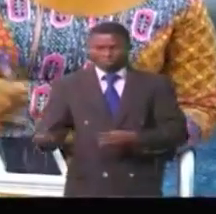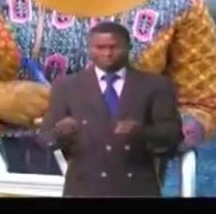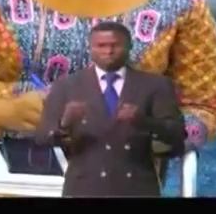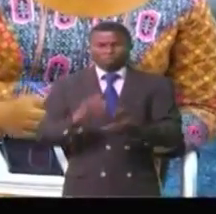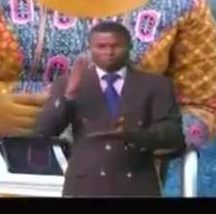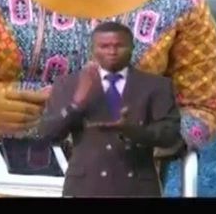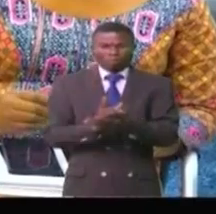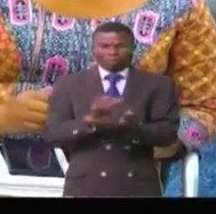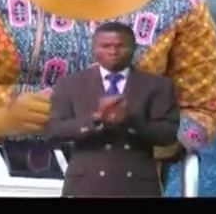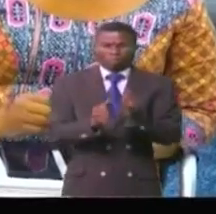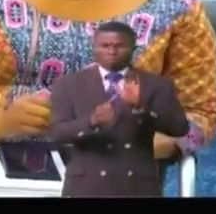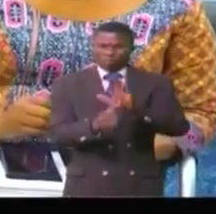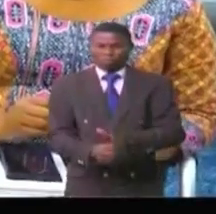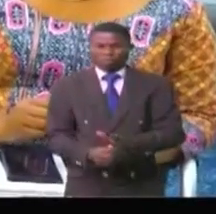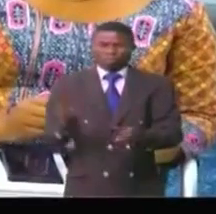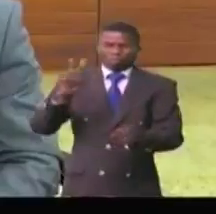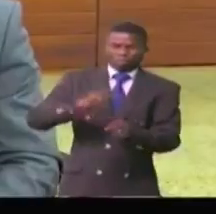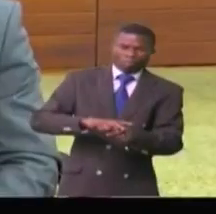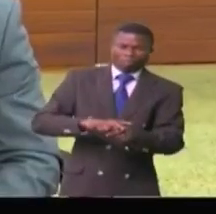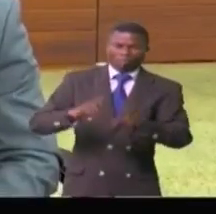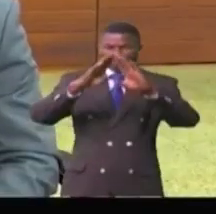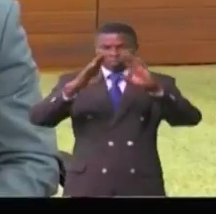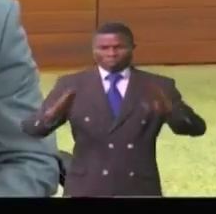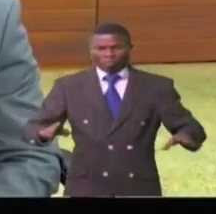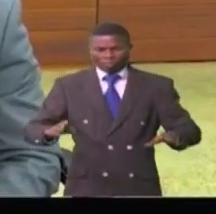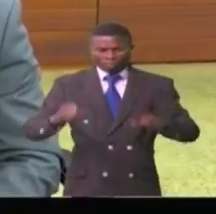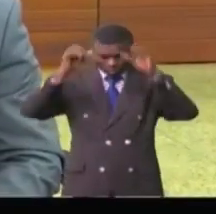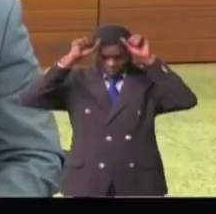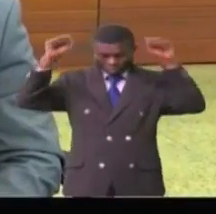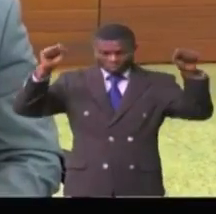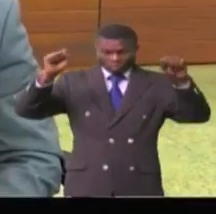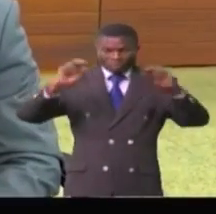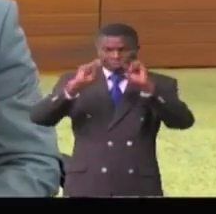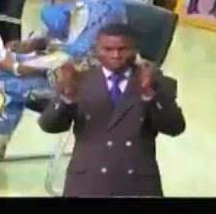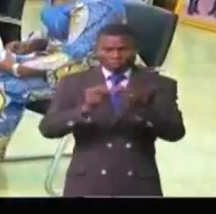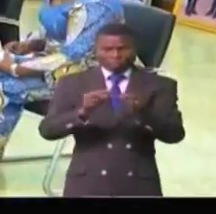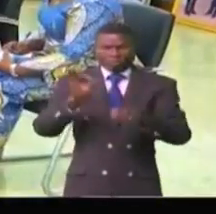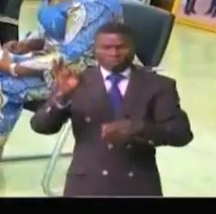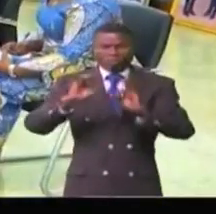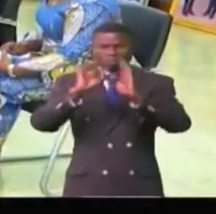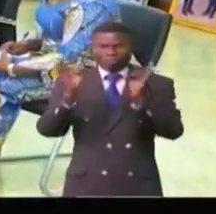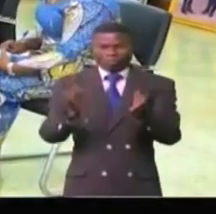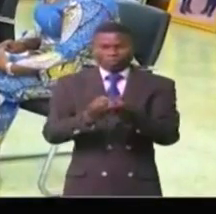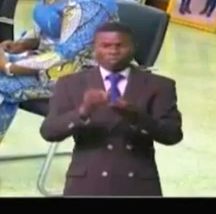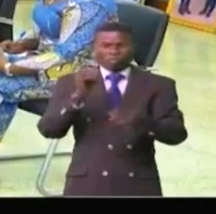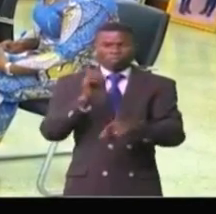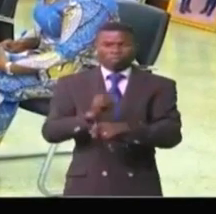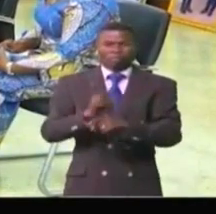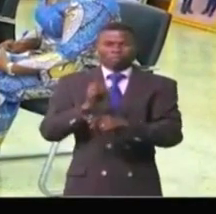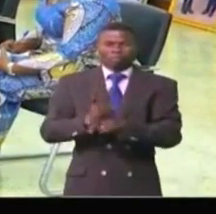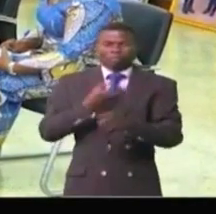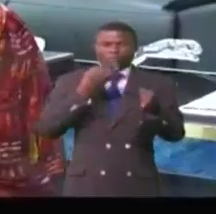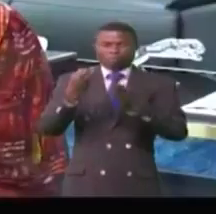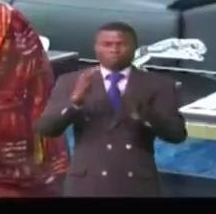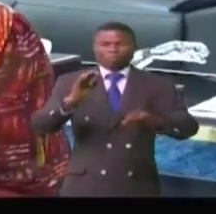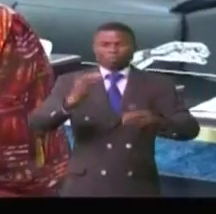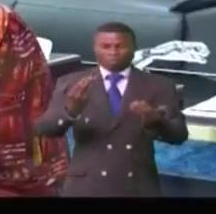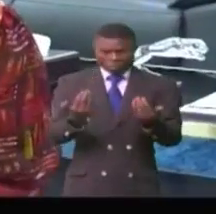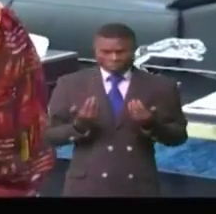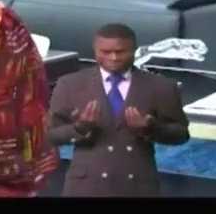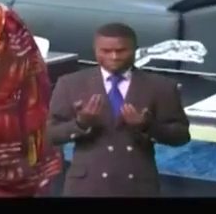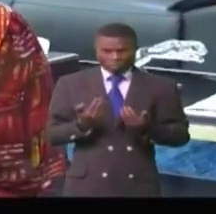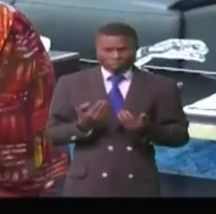contre la discrimination et violence domestique, présidente de CEFOC, la délégation des élus a exprimé la volonté de